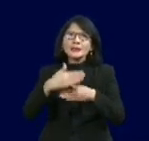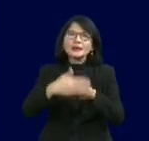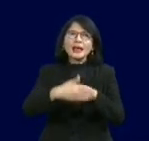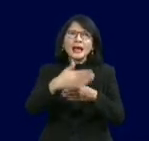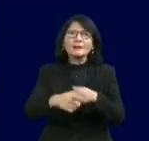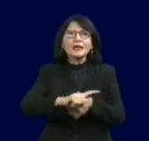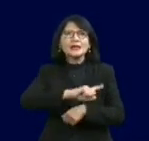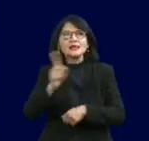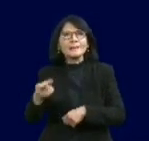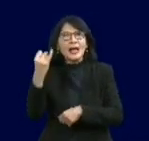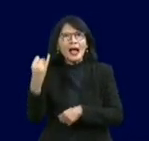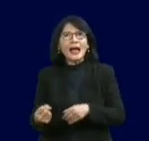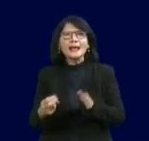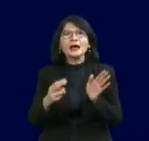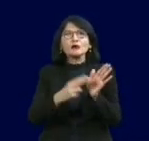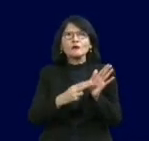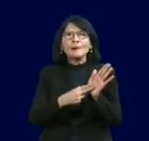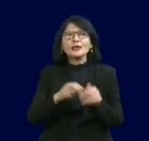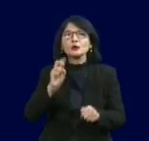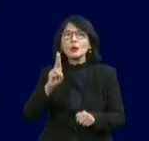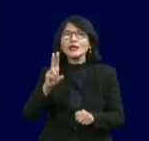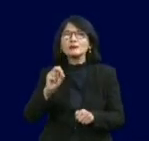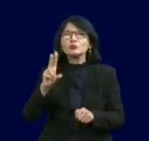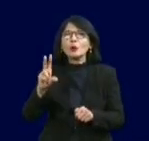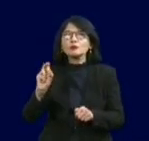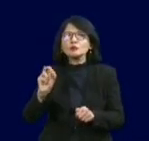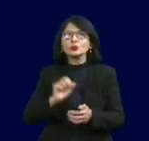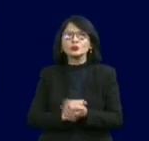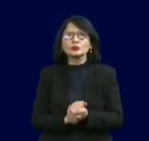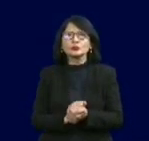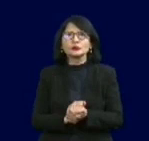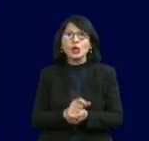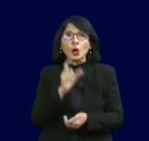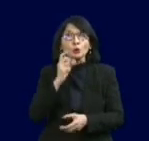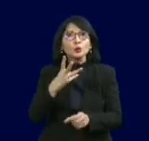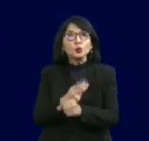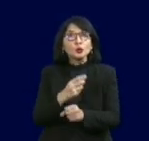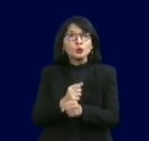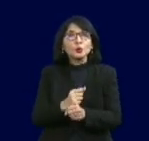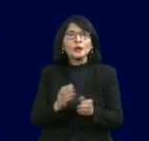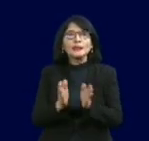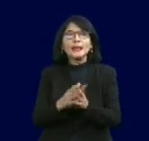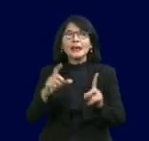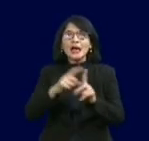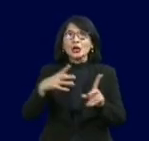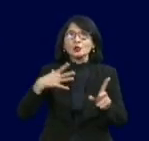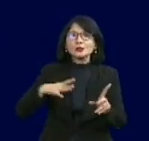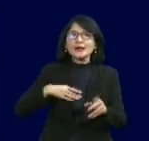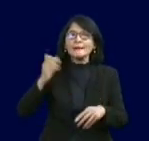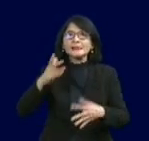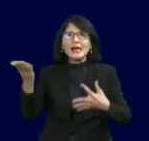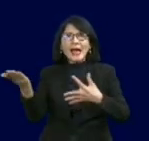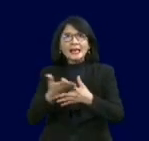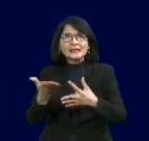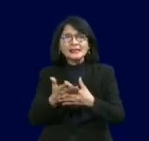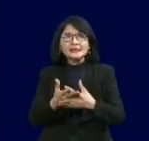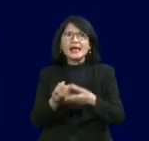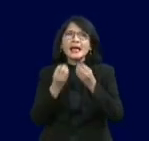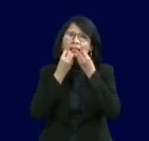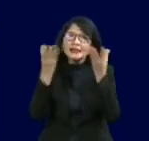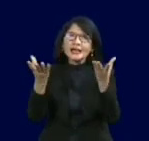akhir November 2020, ya. Dan bagi para guru-guru dan dosen bisa mengakses infonya